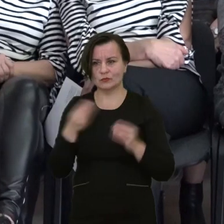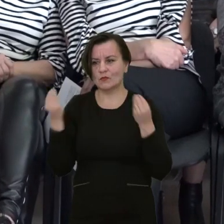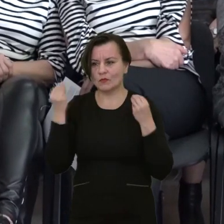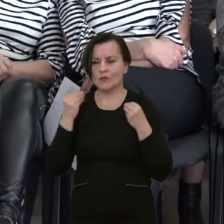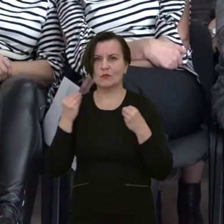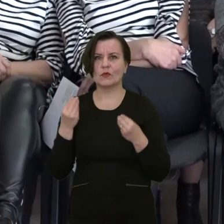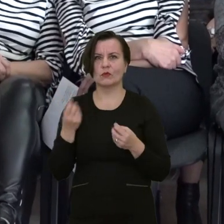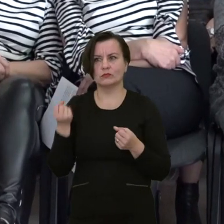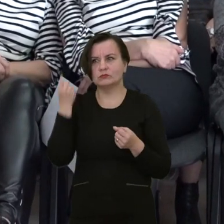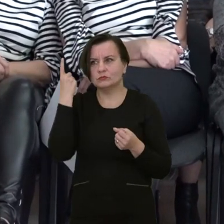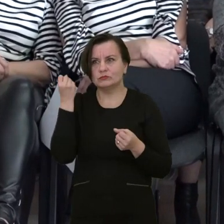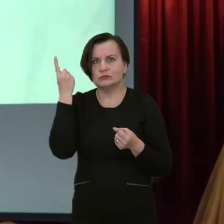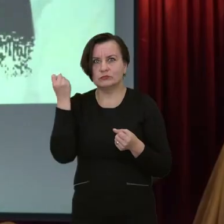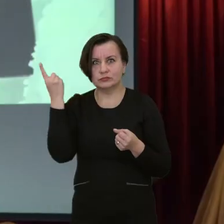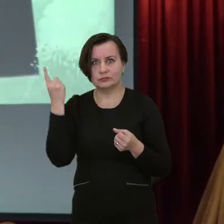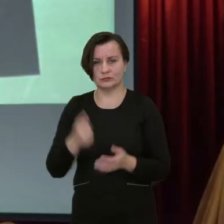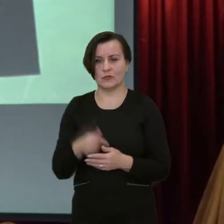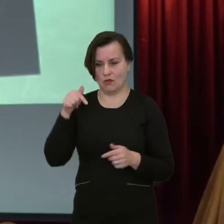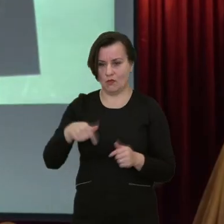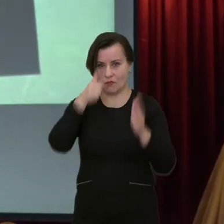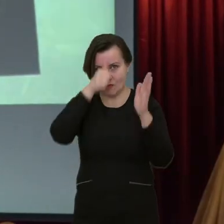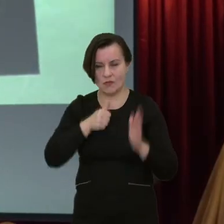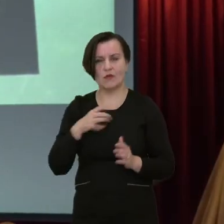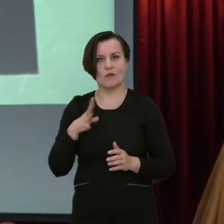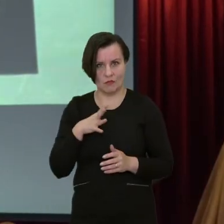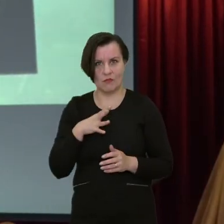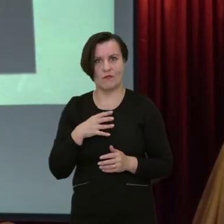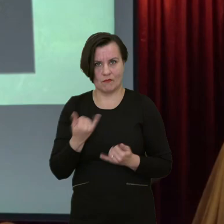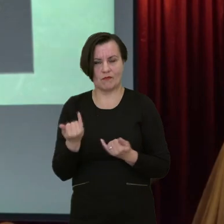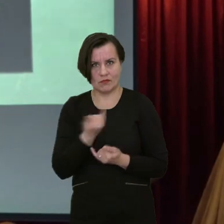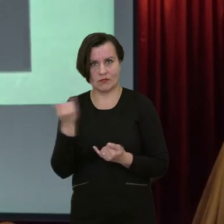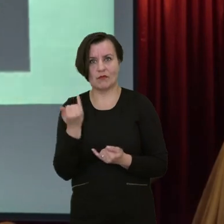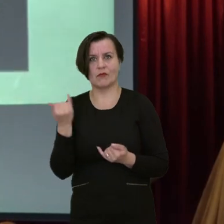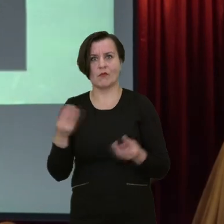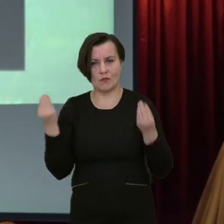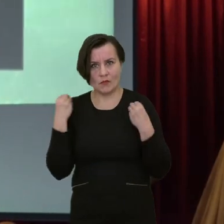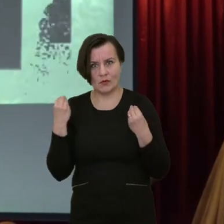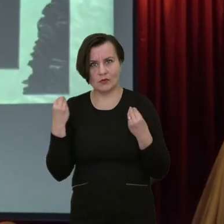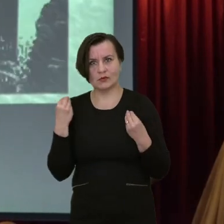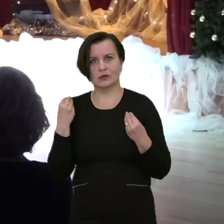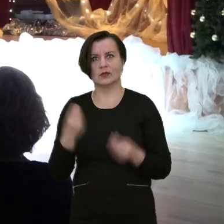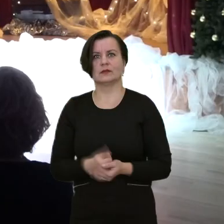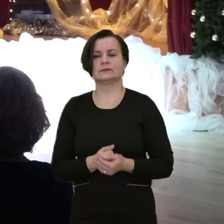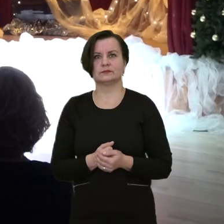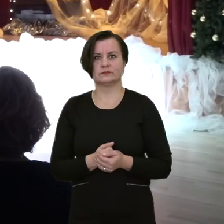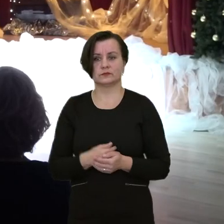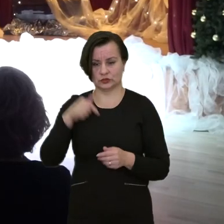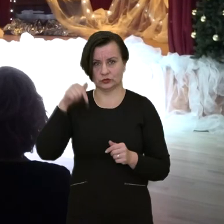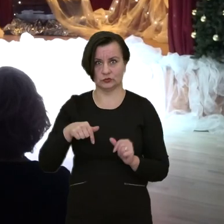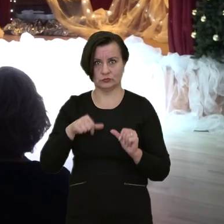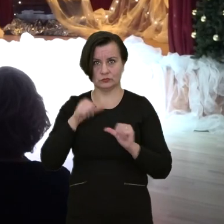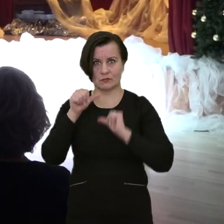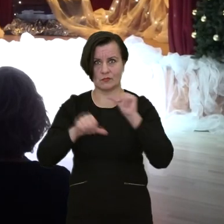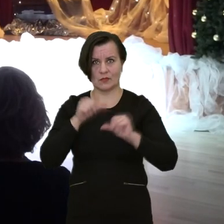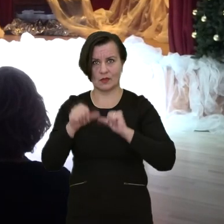pusmetį. O šį pusmetį tikrai buvo ko mokintis ir buvo kam mokintis, nes